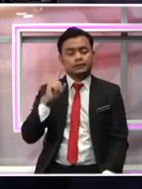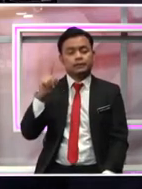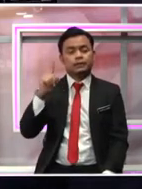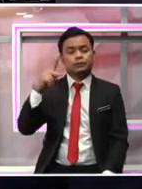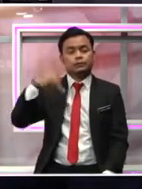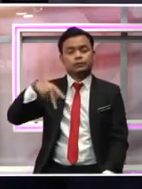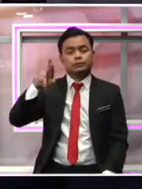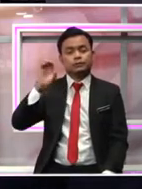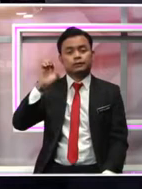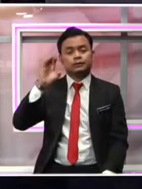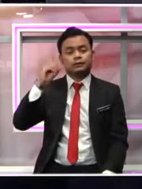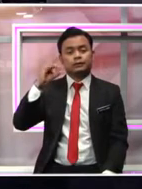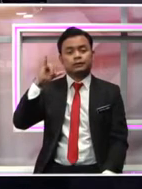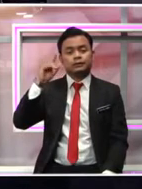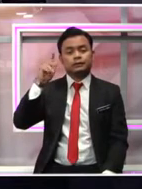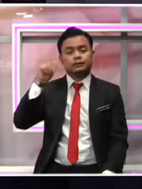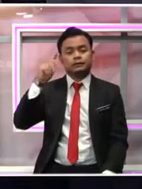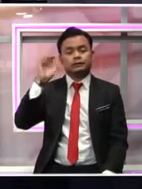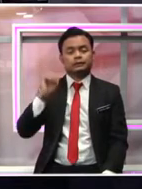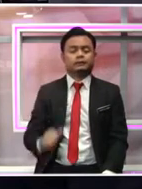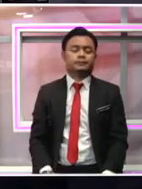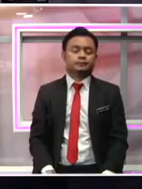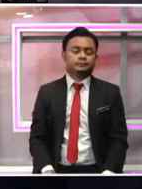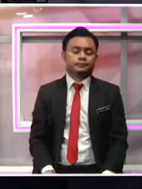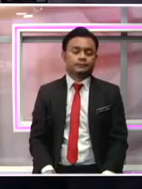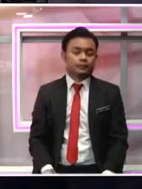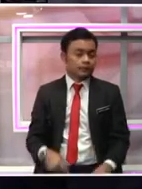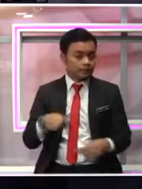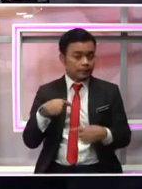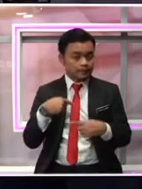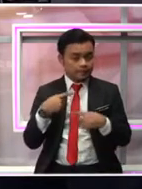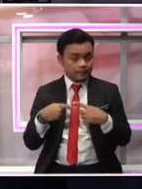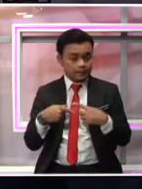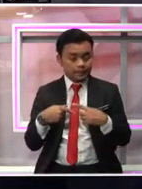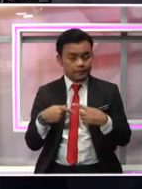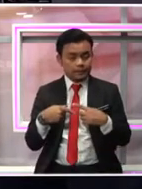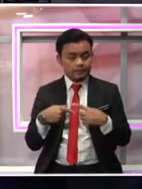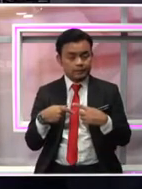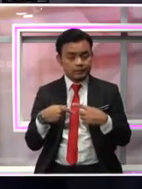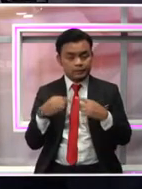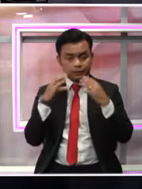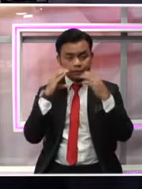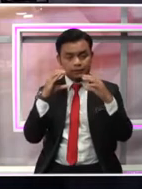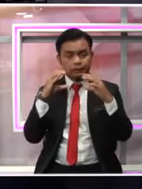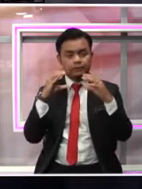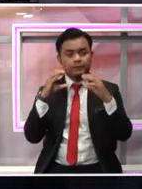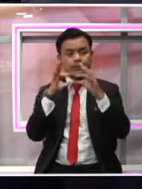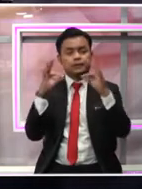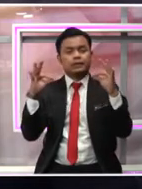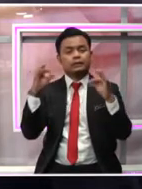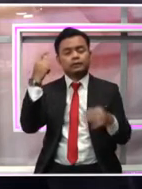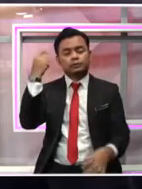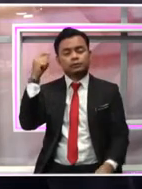dan semua anak-anak di rumah yang tahu bila disebut tentang ayat tunggal dalam fikiran kita dalam kepala kita